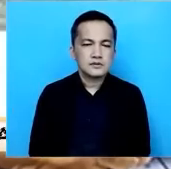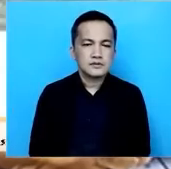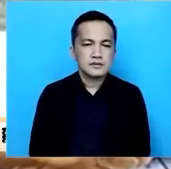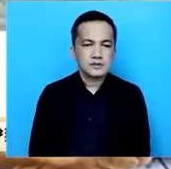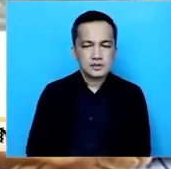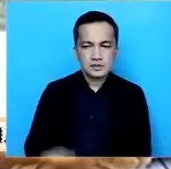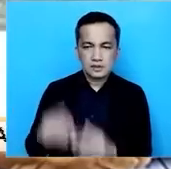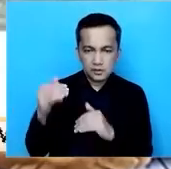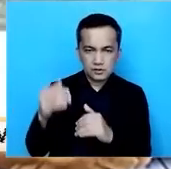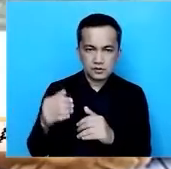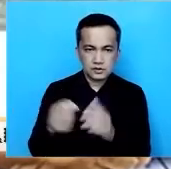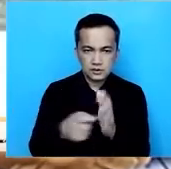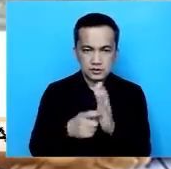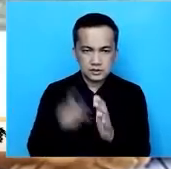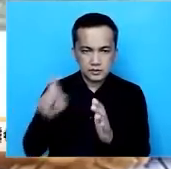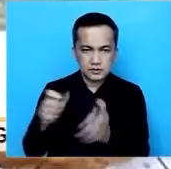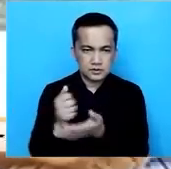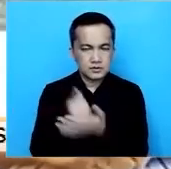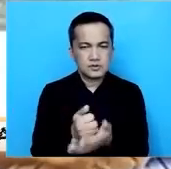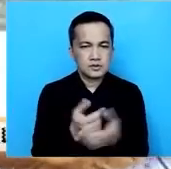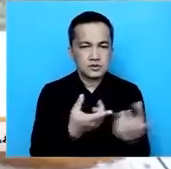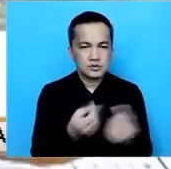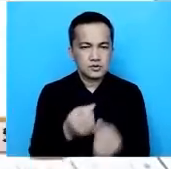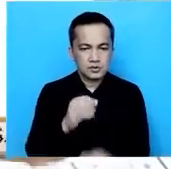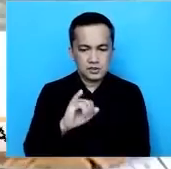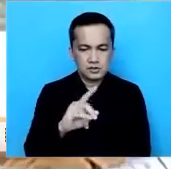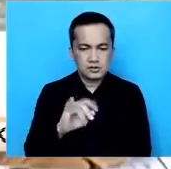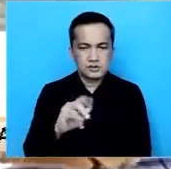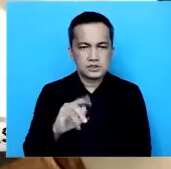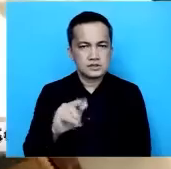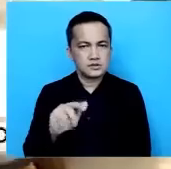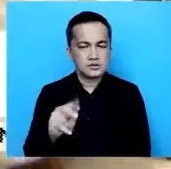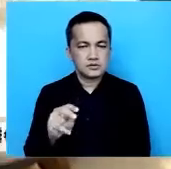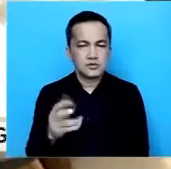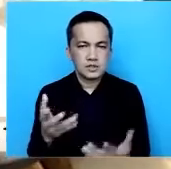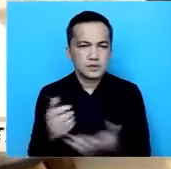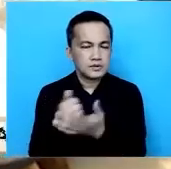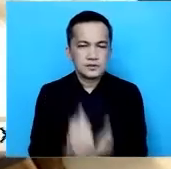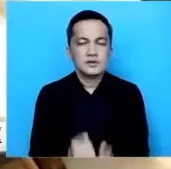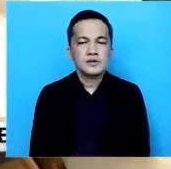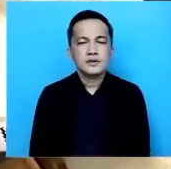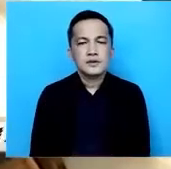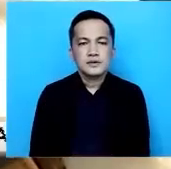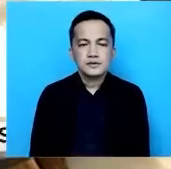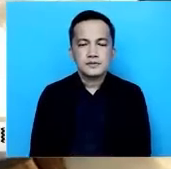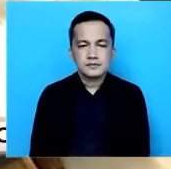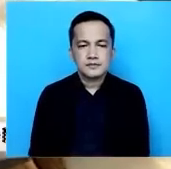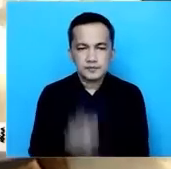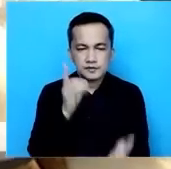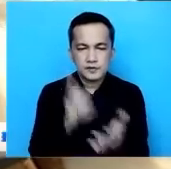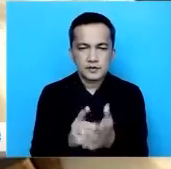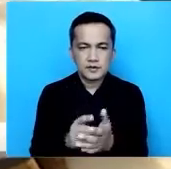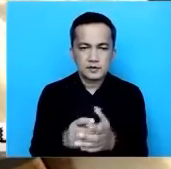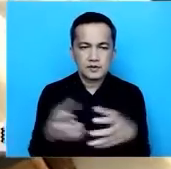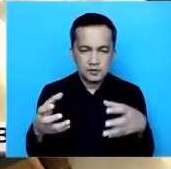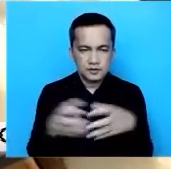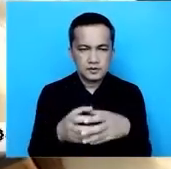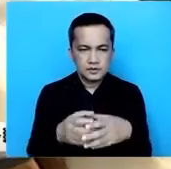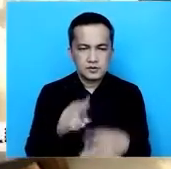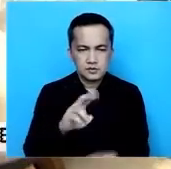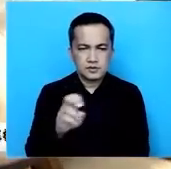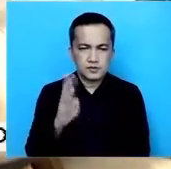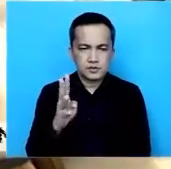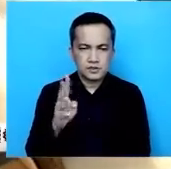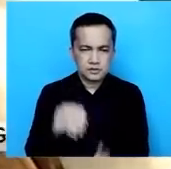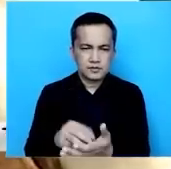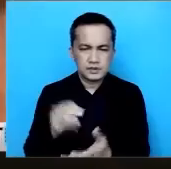ni-require yun, tinulungan sila to do iodization. Wala naman tumulong. Sa datos ng komite, nasa 240,000 metric